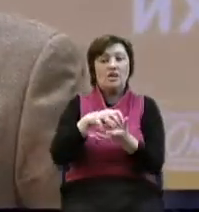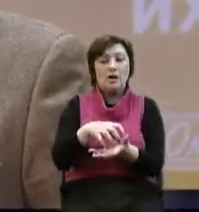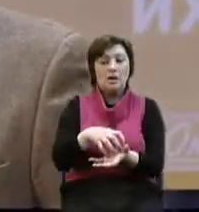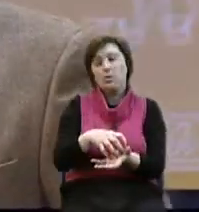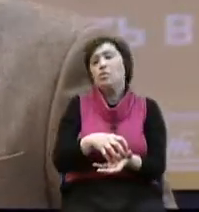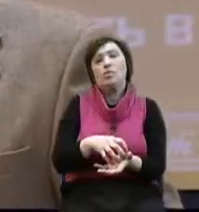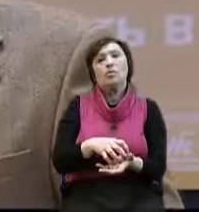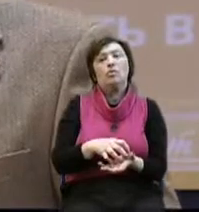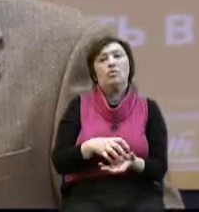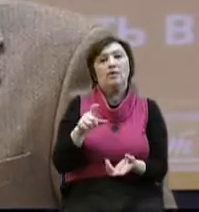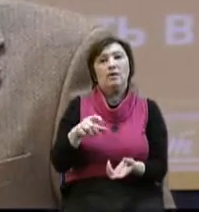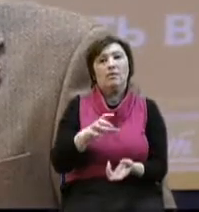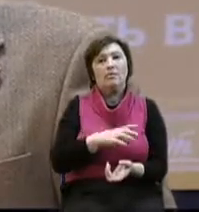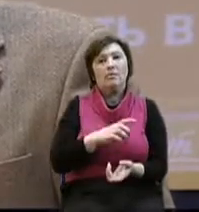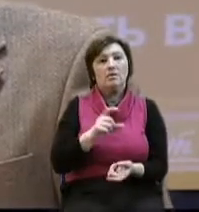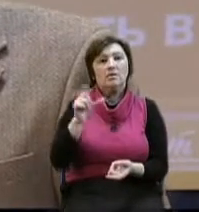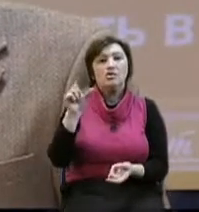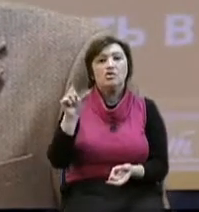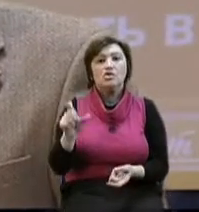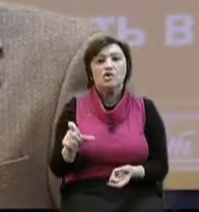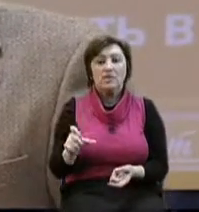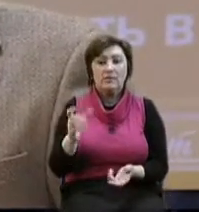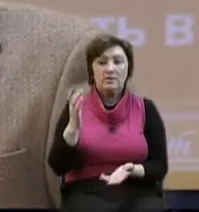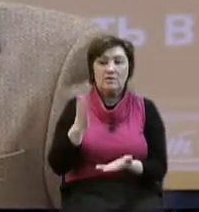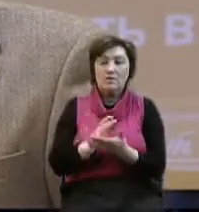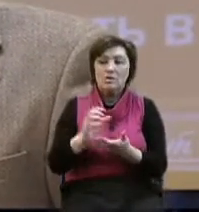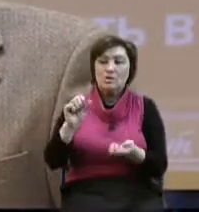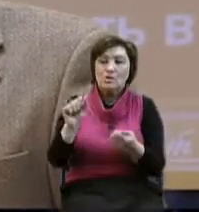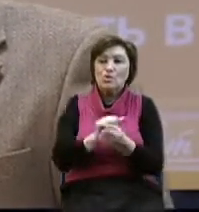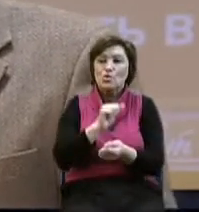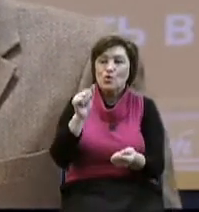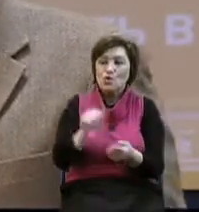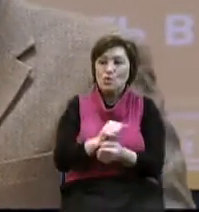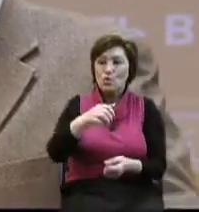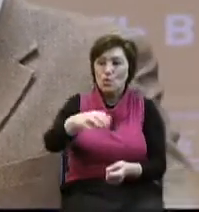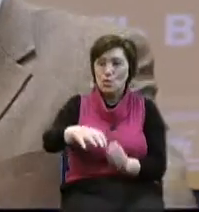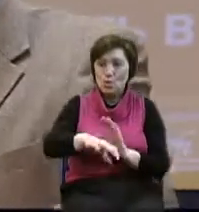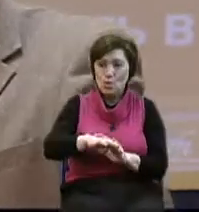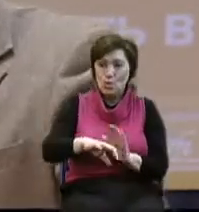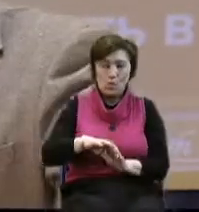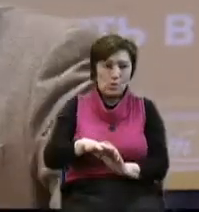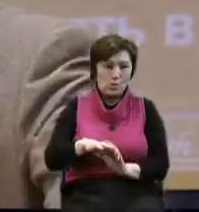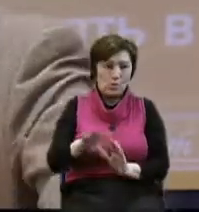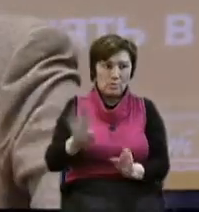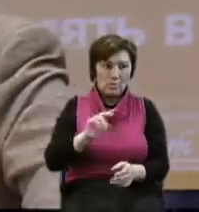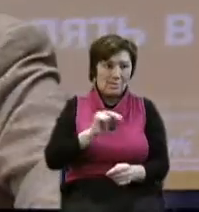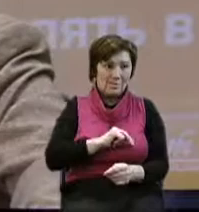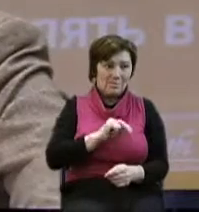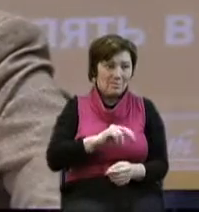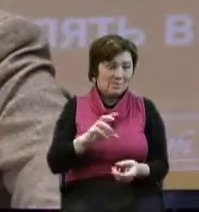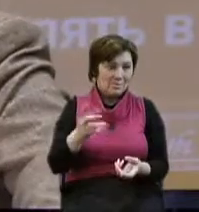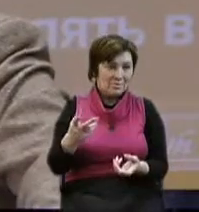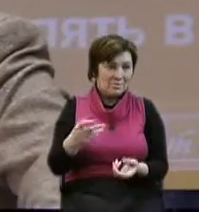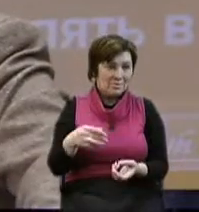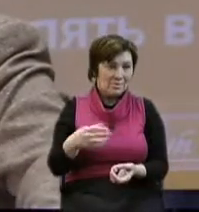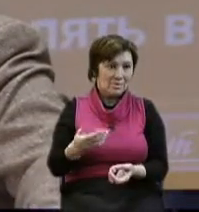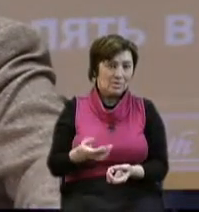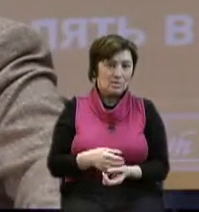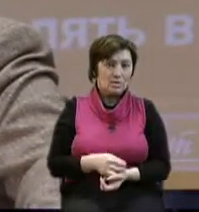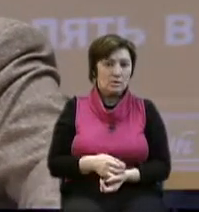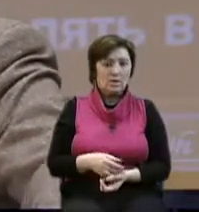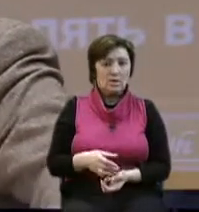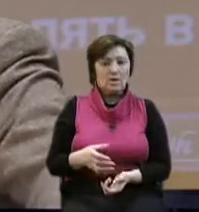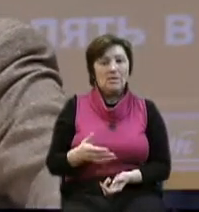И вот там был человек, имеющий сухую руку. И спросили Иисуса, чтобы обвинить его, можно